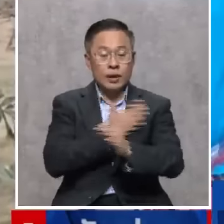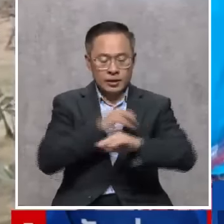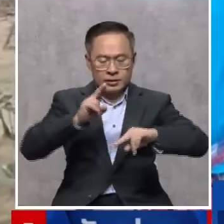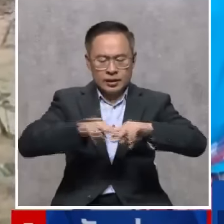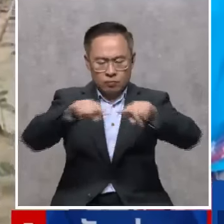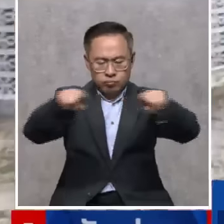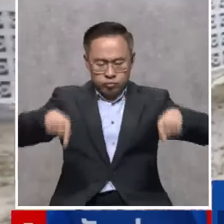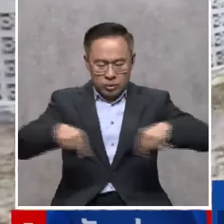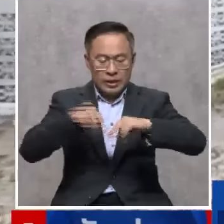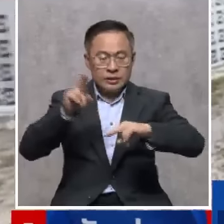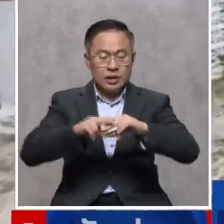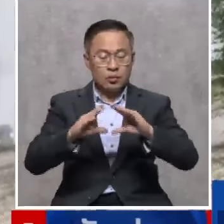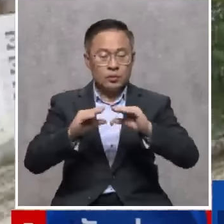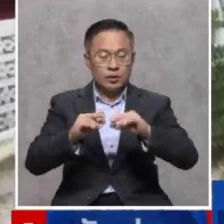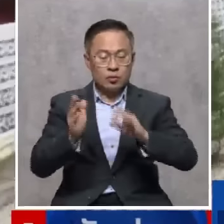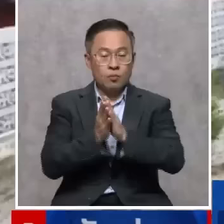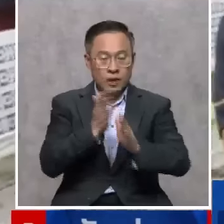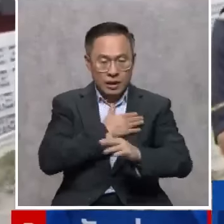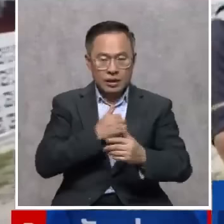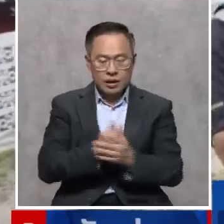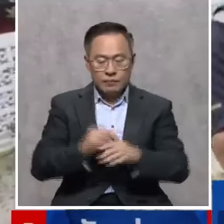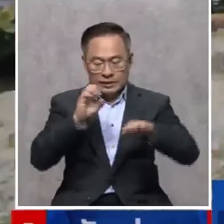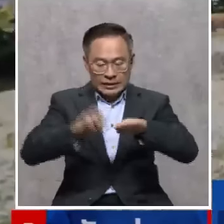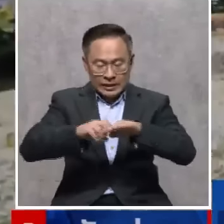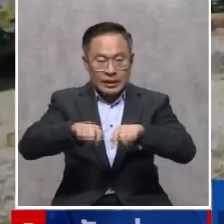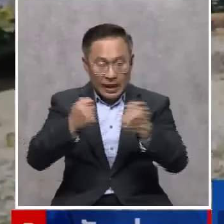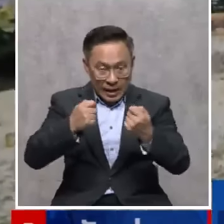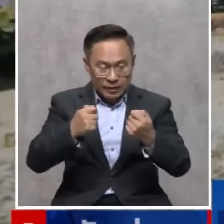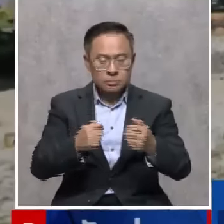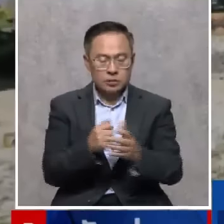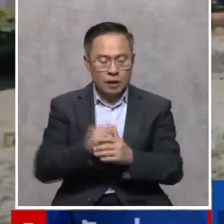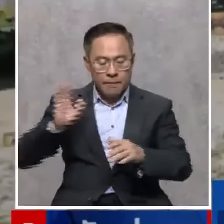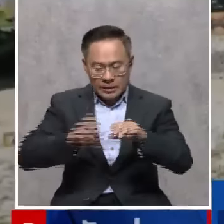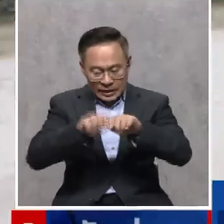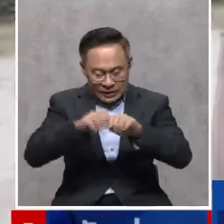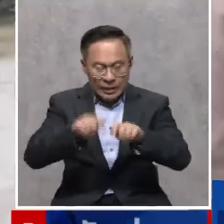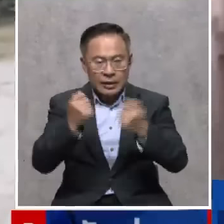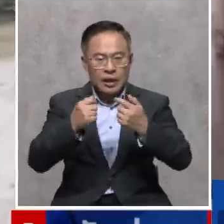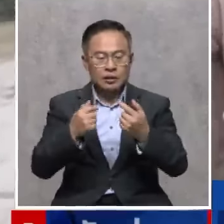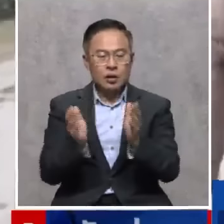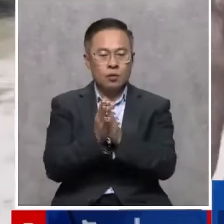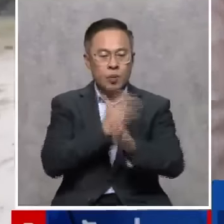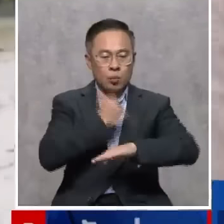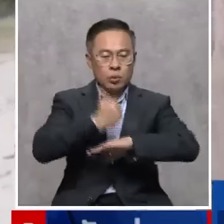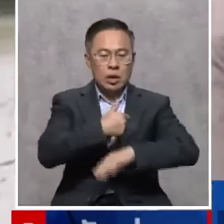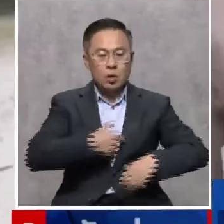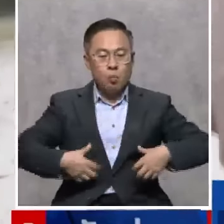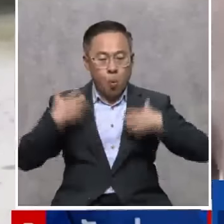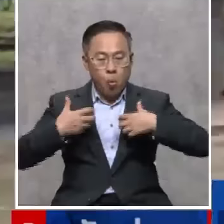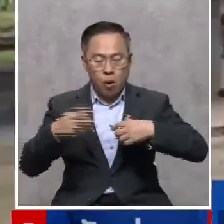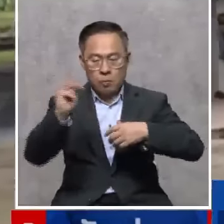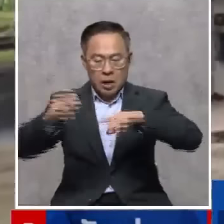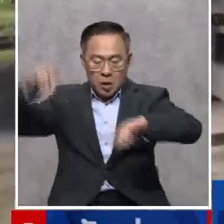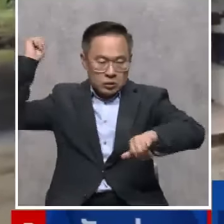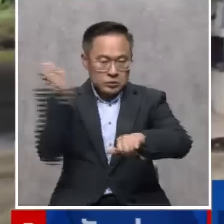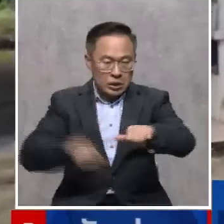สียหายแต่เจ้าวาดเนี่ยก็ไม่น่าจะทำร้ายมากมายถึงขนาดนี้ส่วนตอนนี้อาการสุนัขล่าสุดตาบอดทั้งสองข้าง